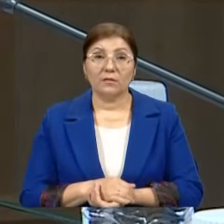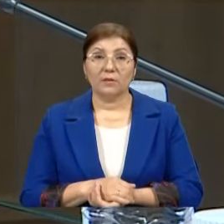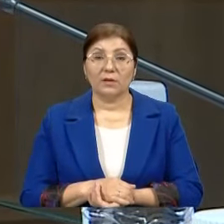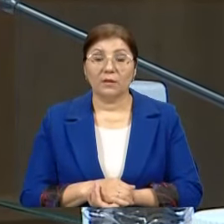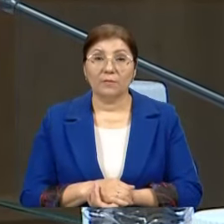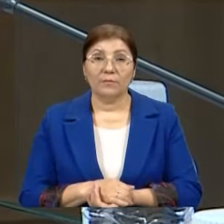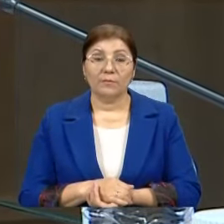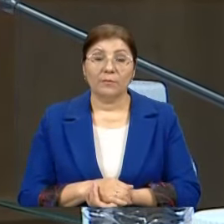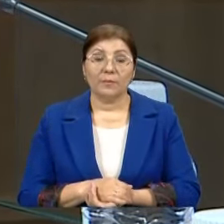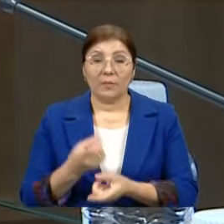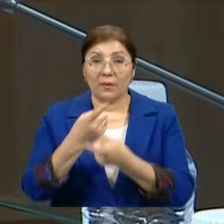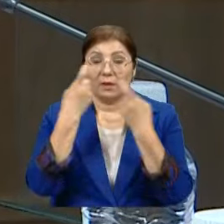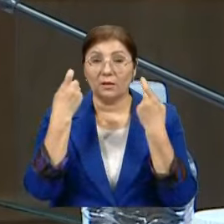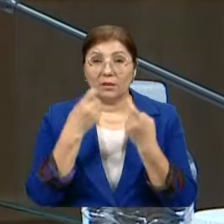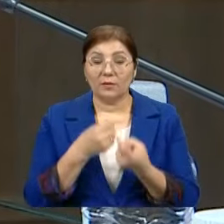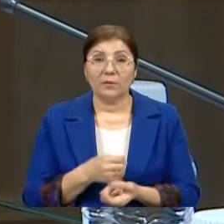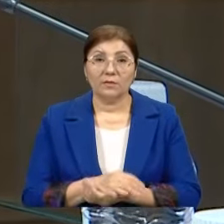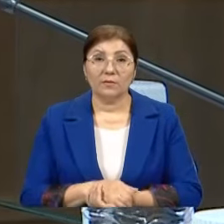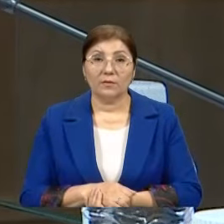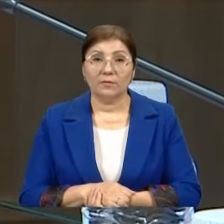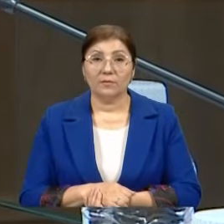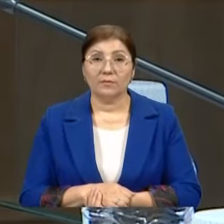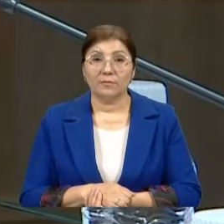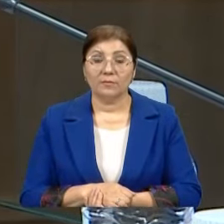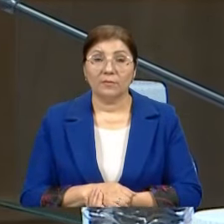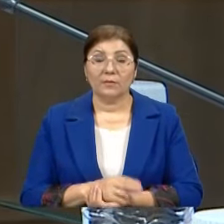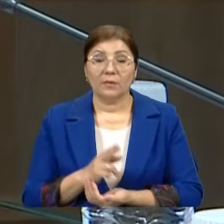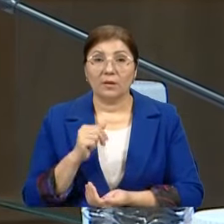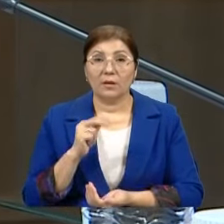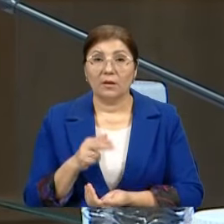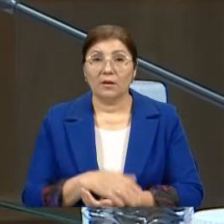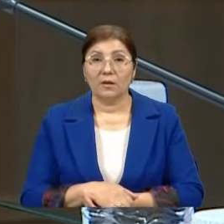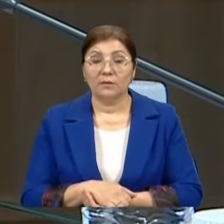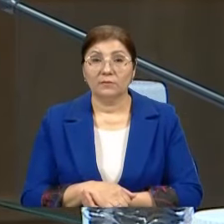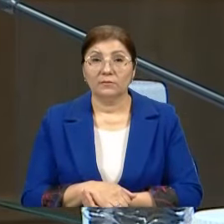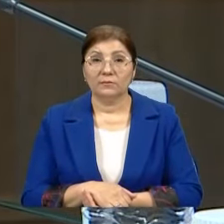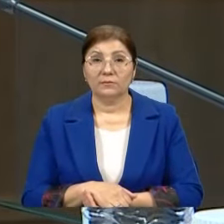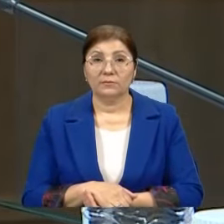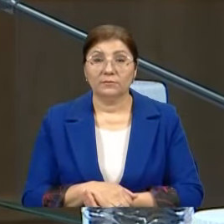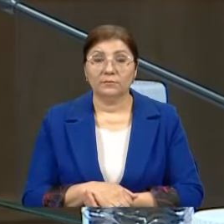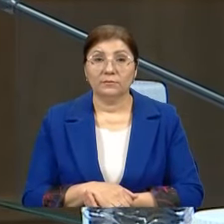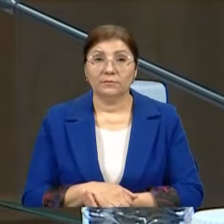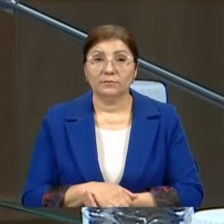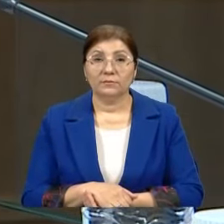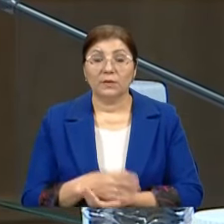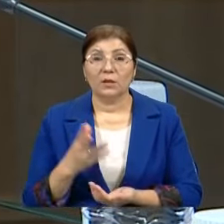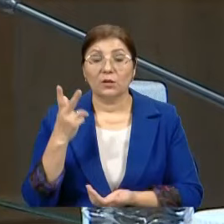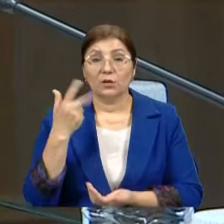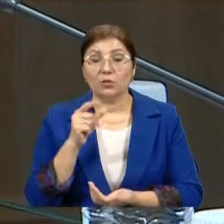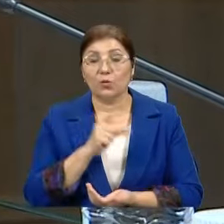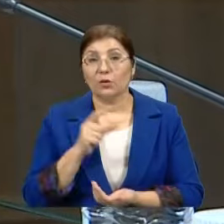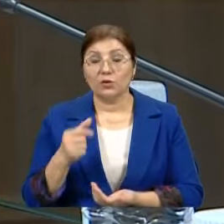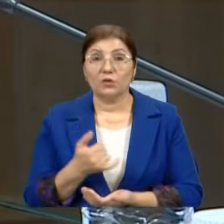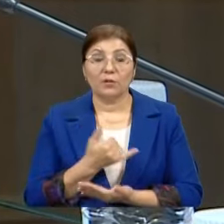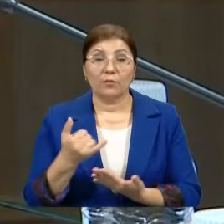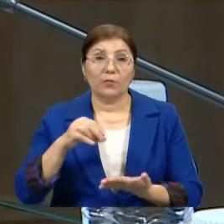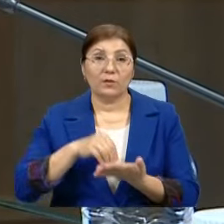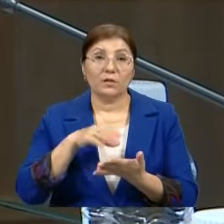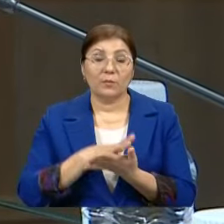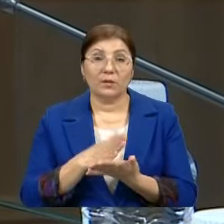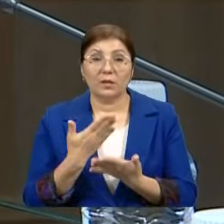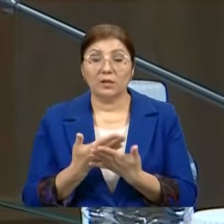будет указан на сегодняшний день, как в нашей абонентской базе, сколько человек у вас зарегистрировано. Если